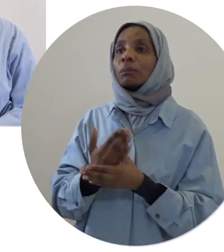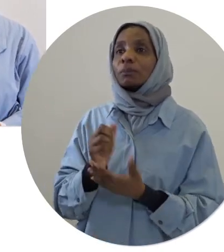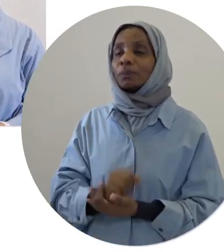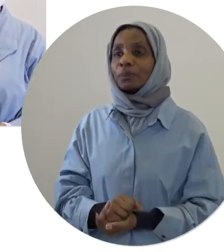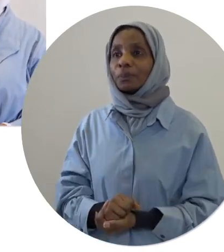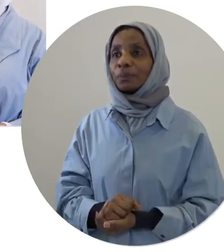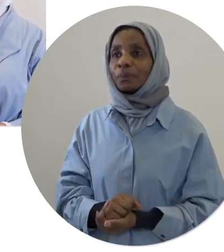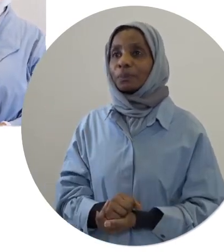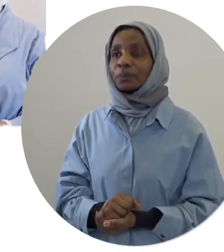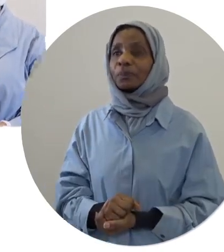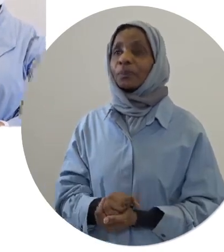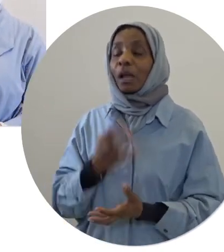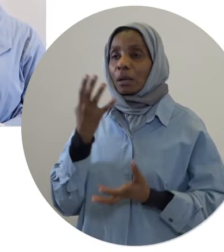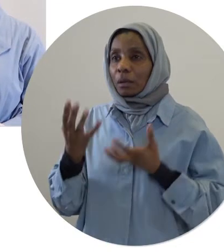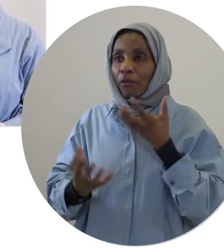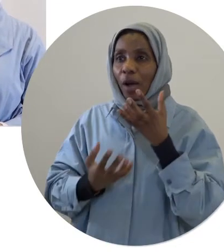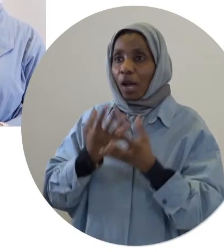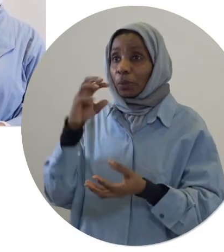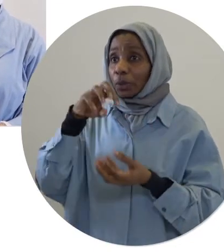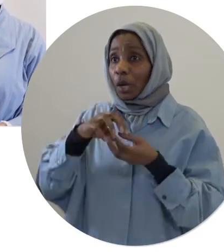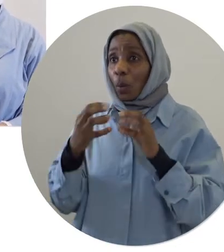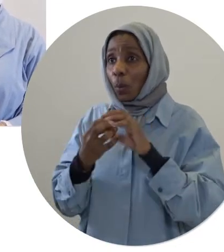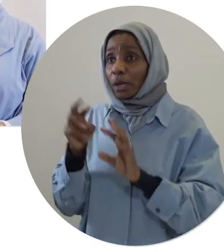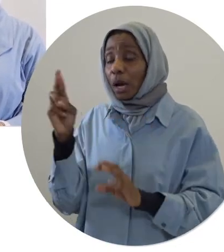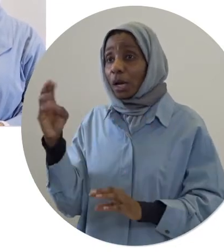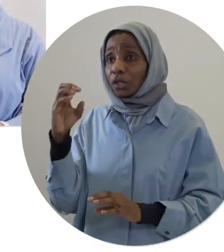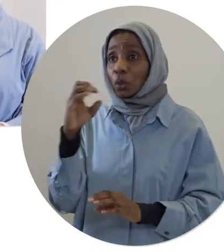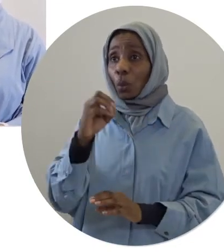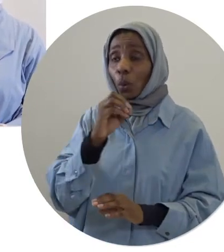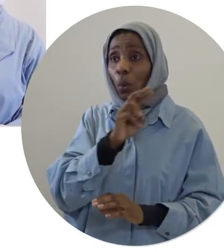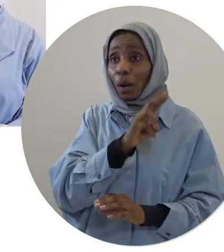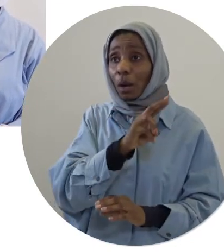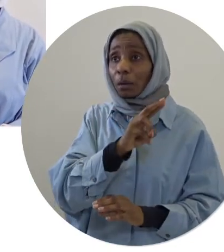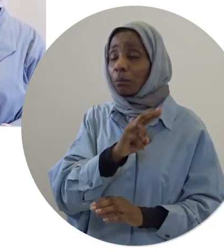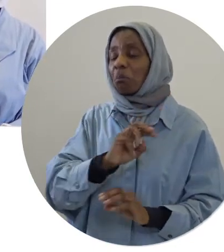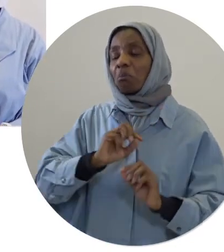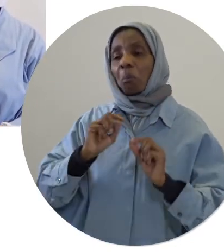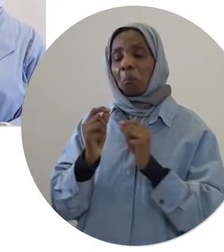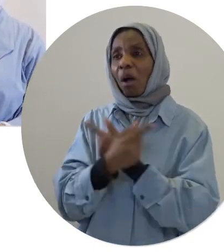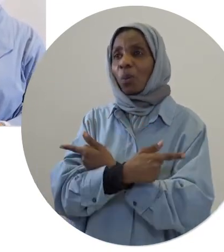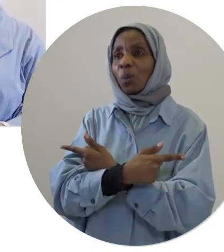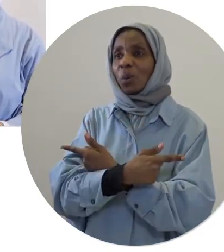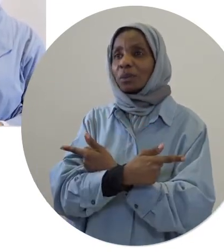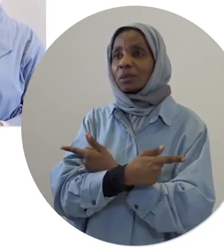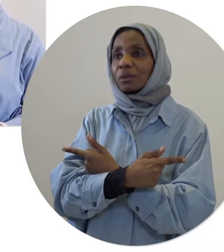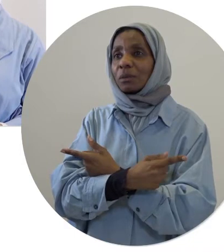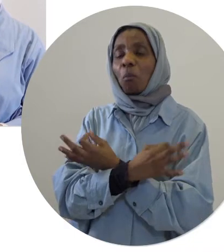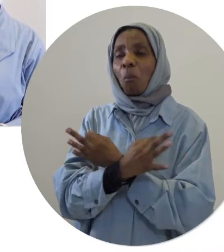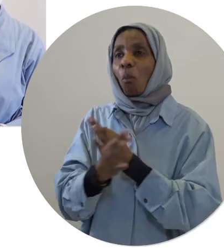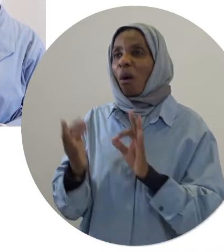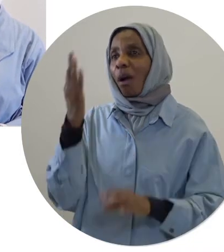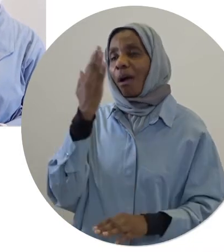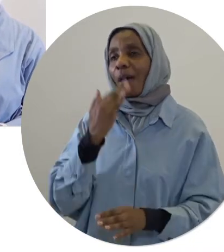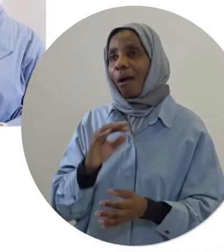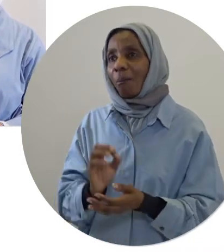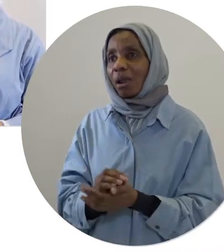الإستر، لأن تفاعل تكوين الإستر تفاعل بطيء وغير تام عكوس، لذلك يجب أن تتم عملية